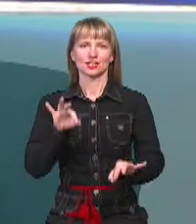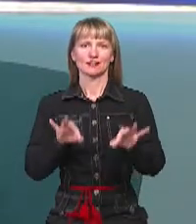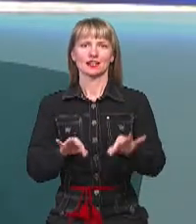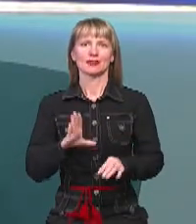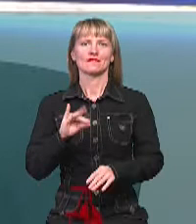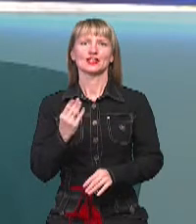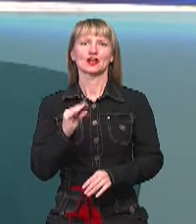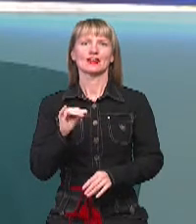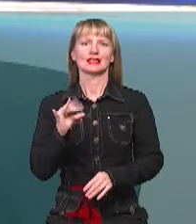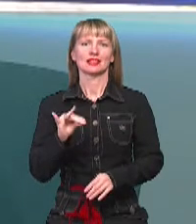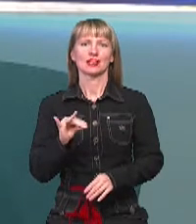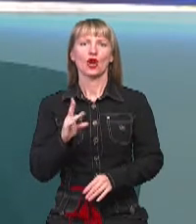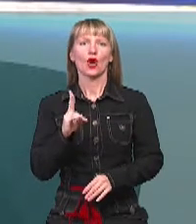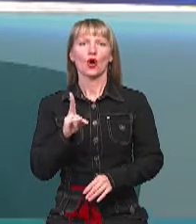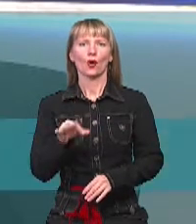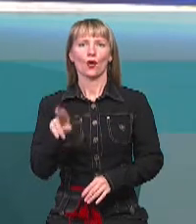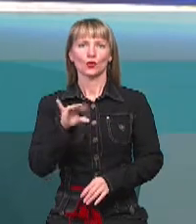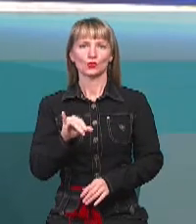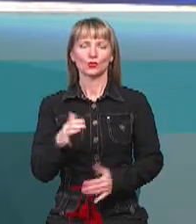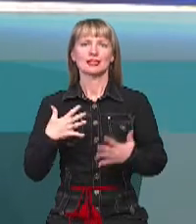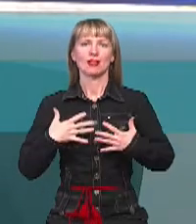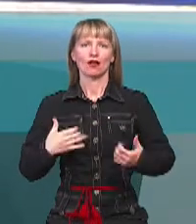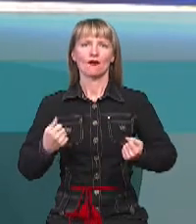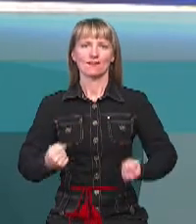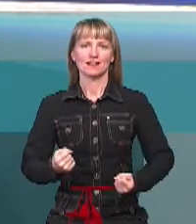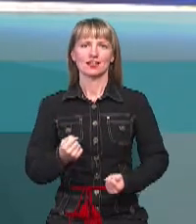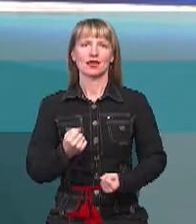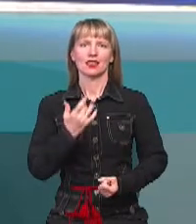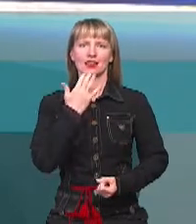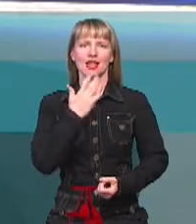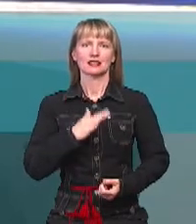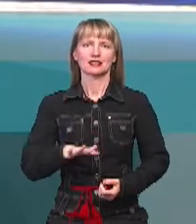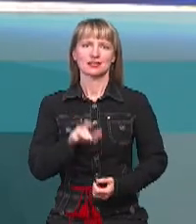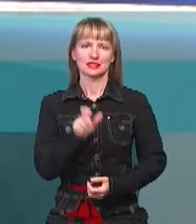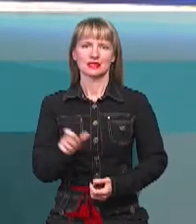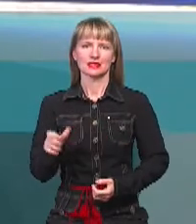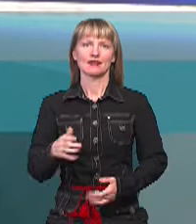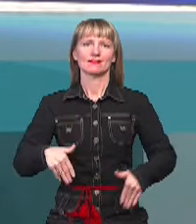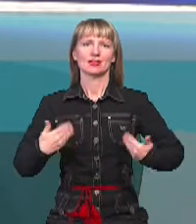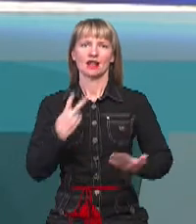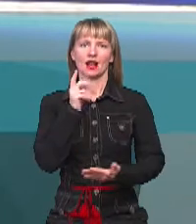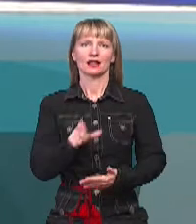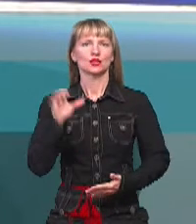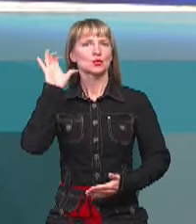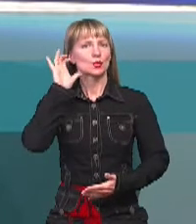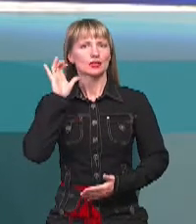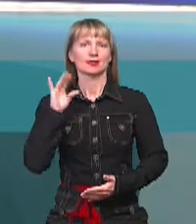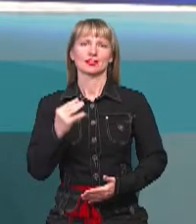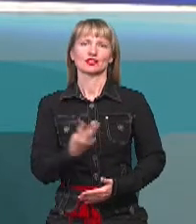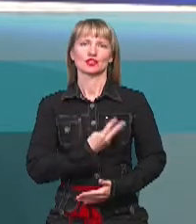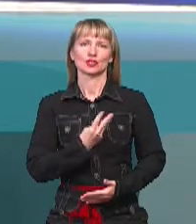вишиванки-вишиванки. Коду, в тому числі, і здоров'я нації. Вітаємо глядачів і слухачів Суспільного і